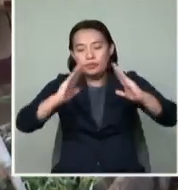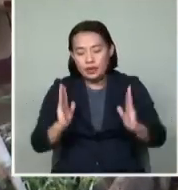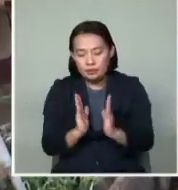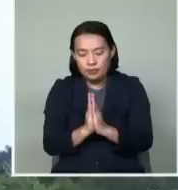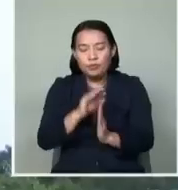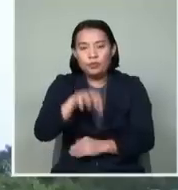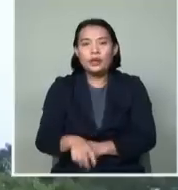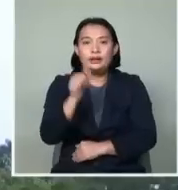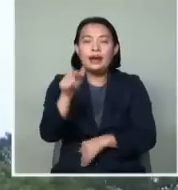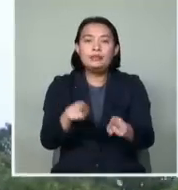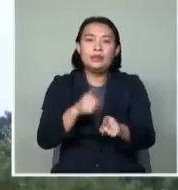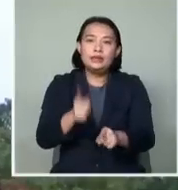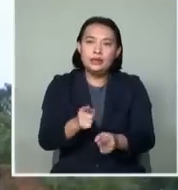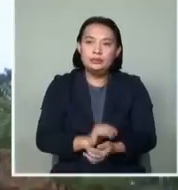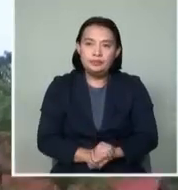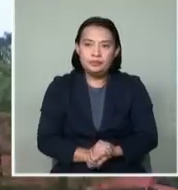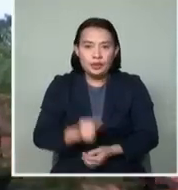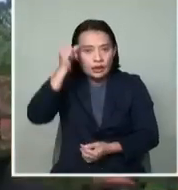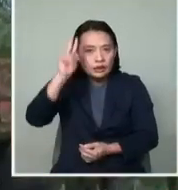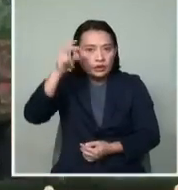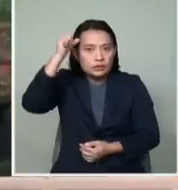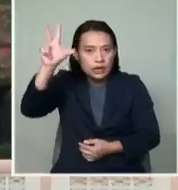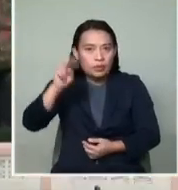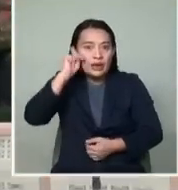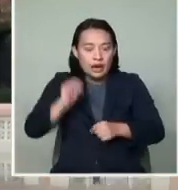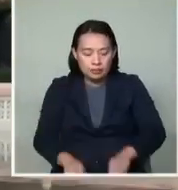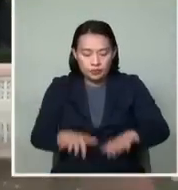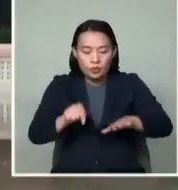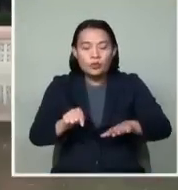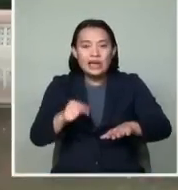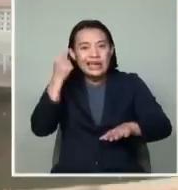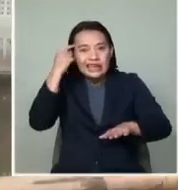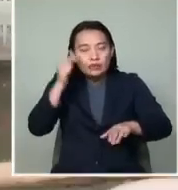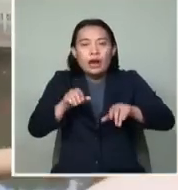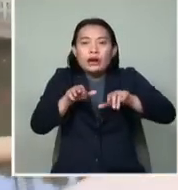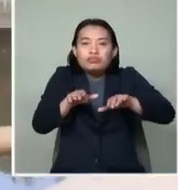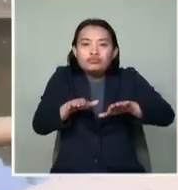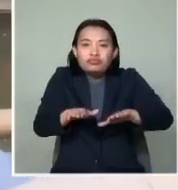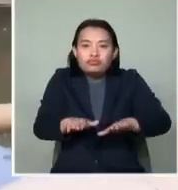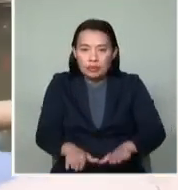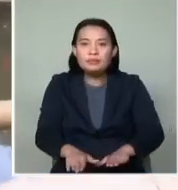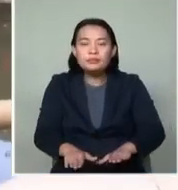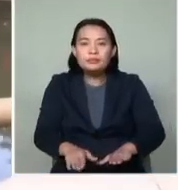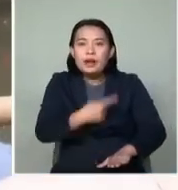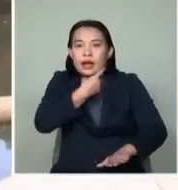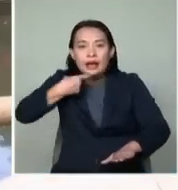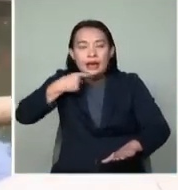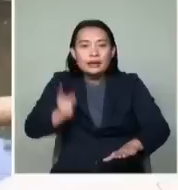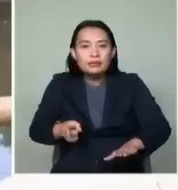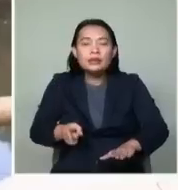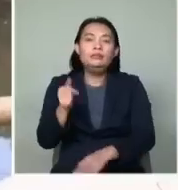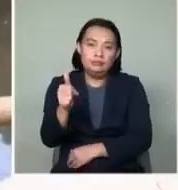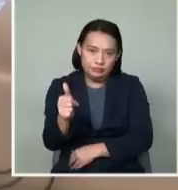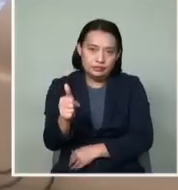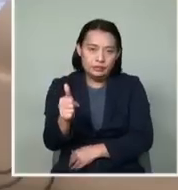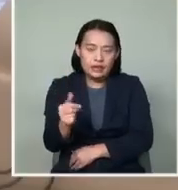ประเมินนะคะว่าภายใน 2-3 วันระดับน้ำที่ยังท่วมขังจะลดลงจนกลับเข้าสู่ภาวะปกติซึ่งที่คุณผู้ชมเห็นว่ามีบางจุ